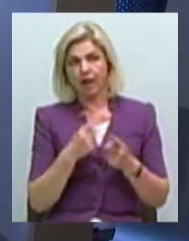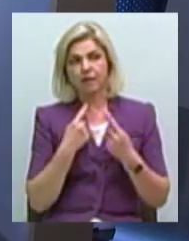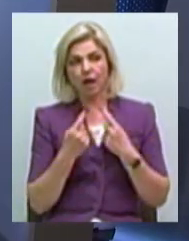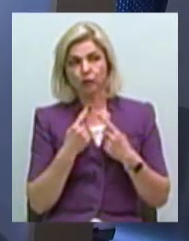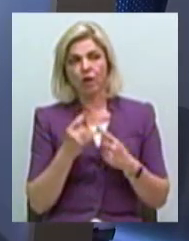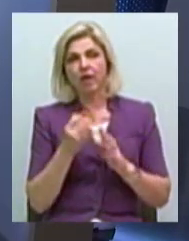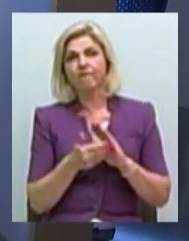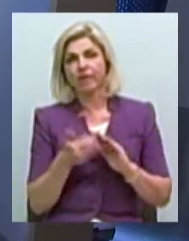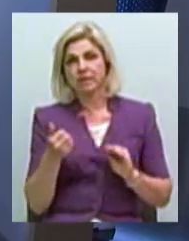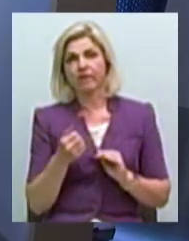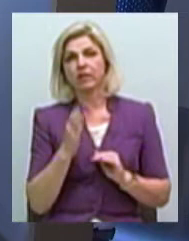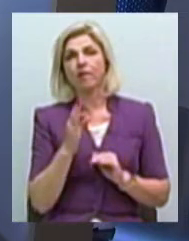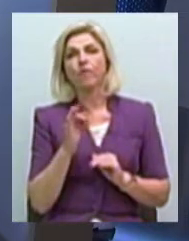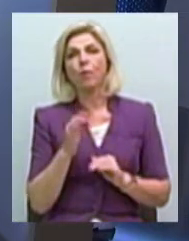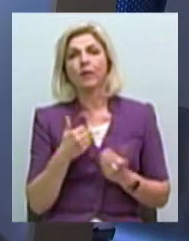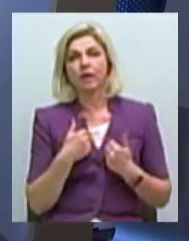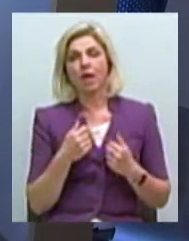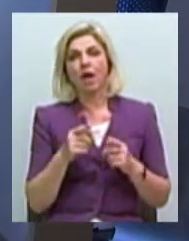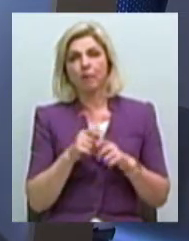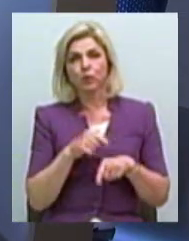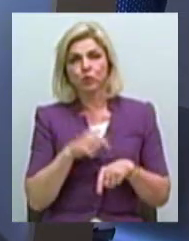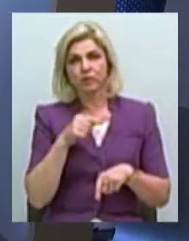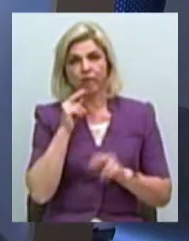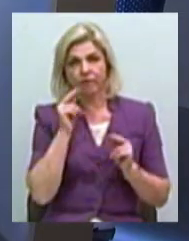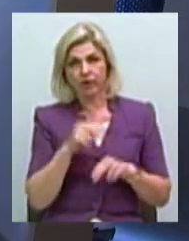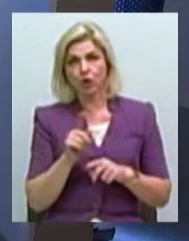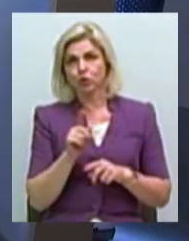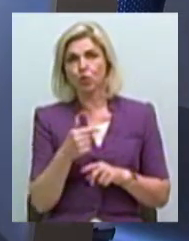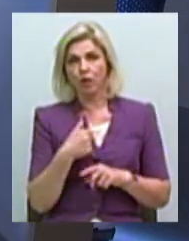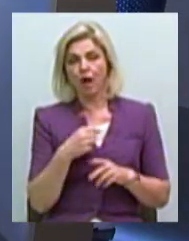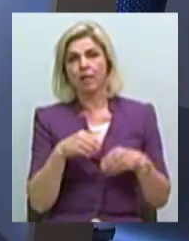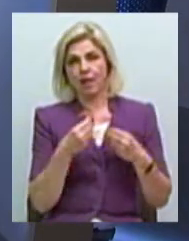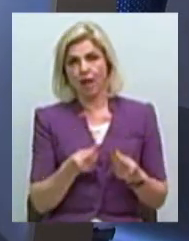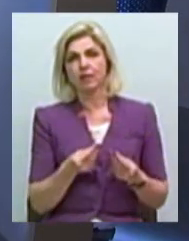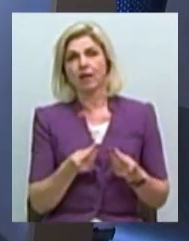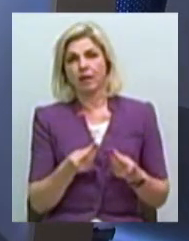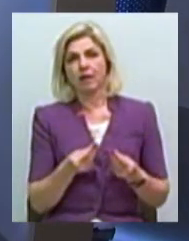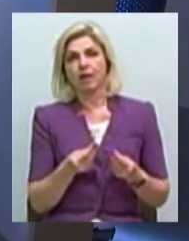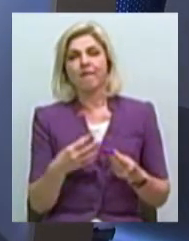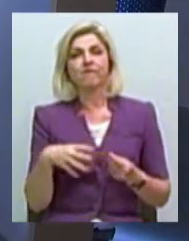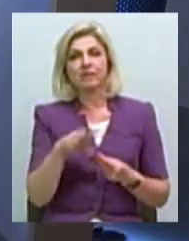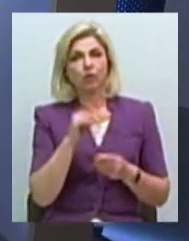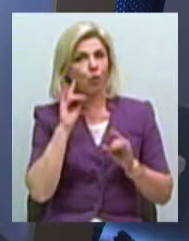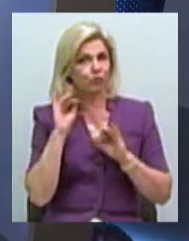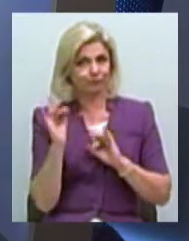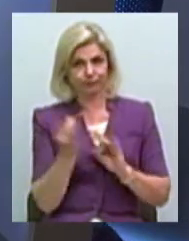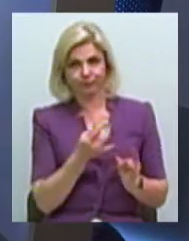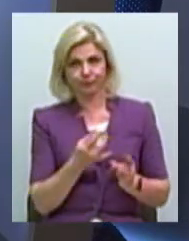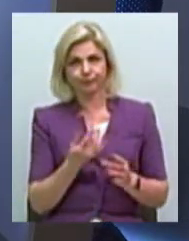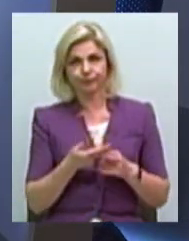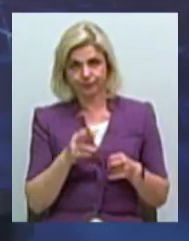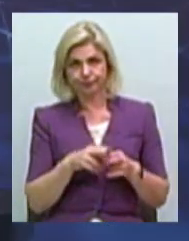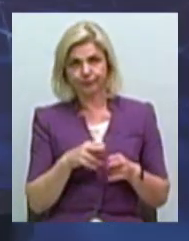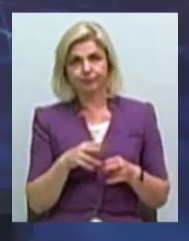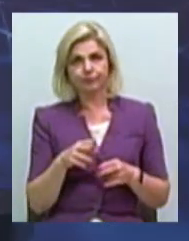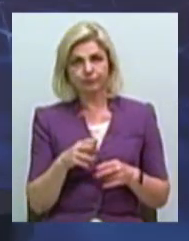вызвать во мне чувство собственной вины за то, что я дал, как говорится, всеобщее обозрение, на